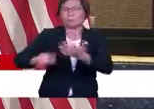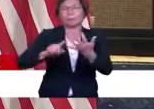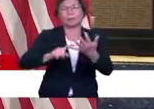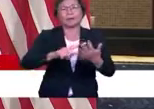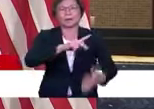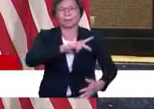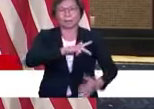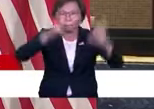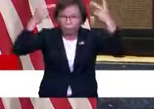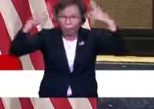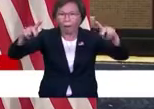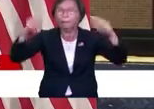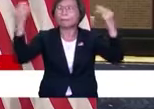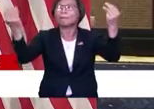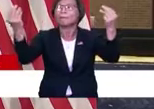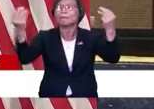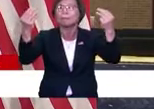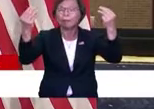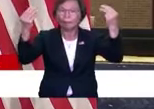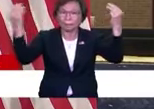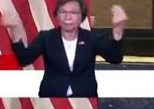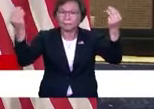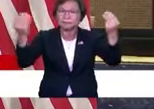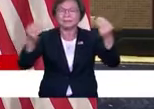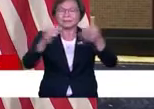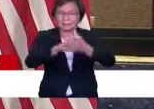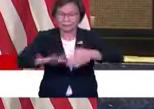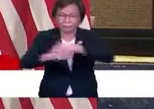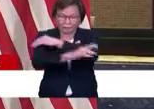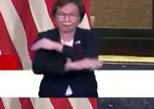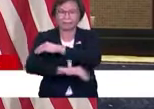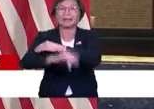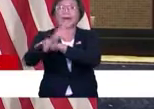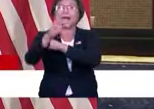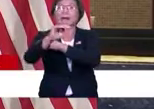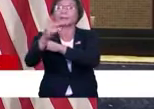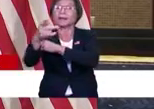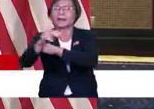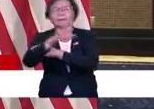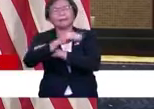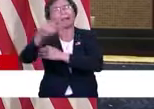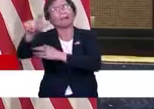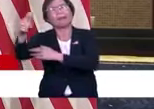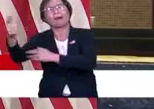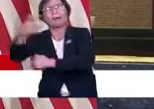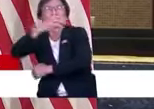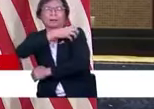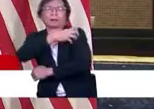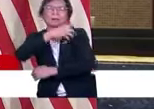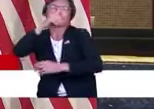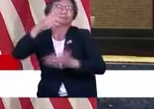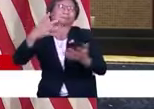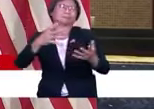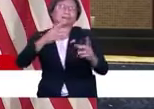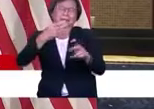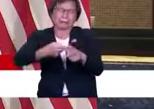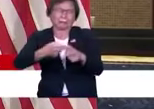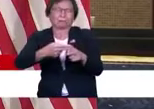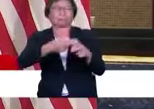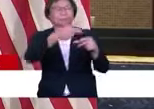ketua pengarah bajaj keselamatan negara dan lain-lain pegawai yang tidak dapat saya Sebutkan satu